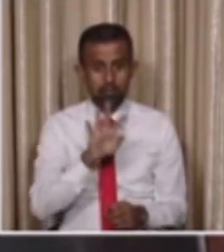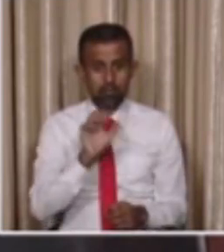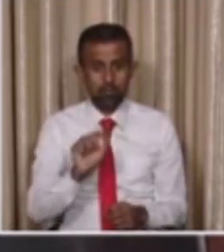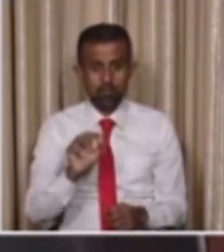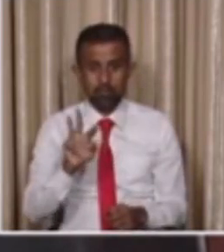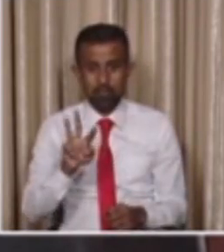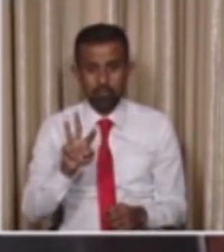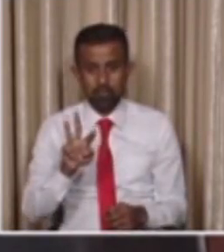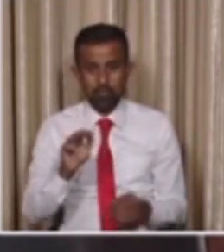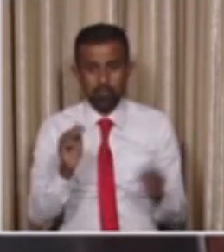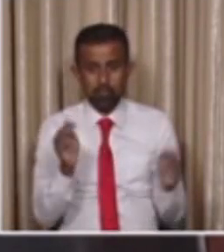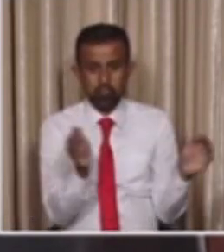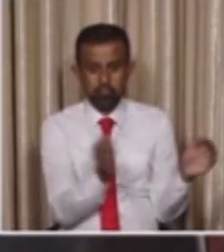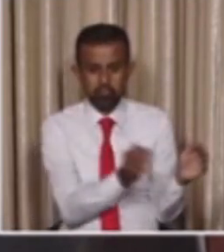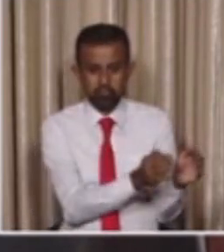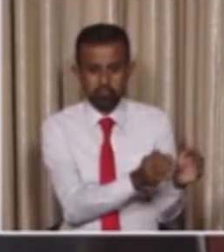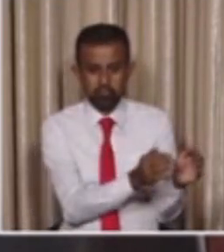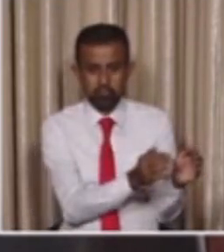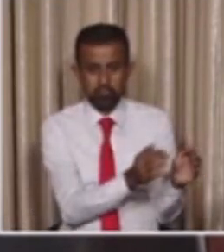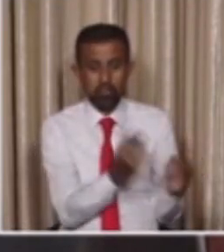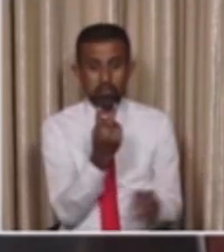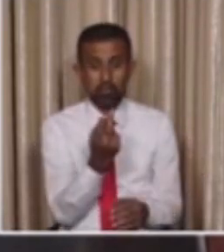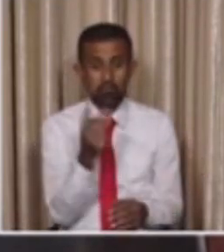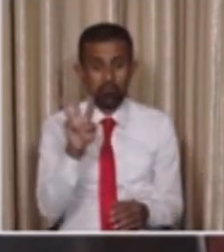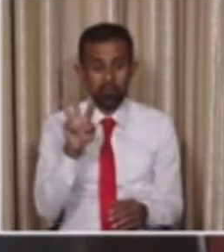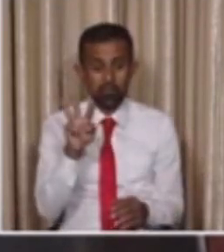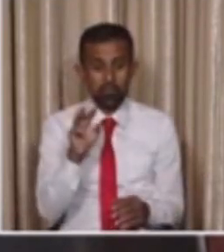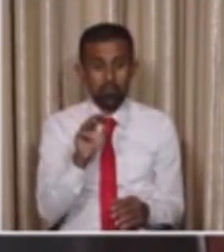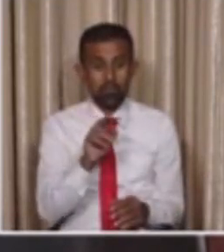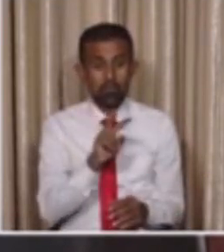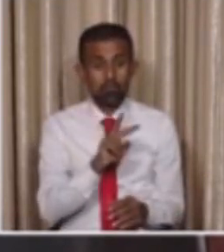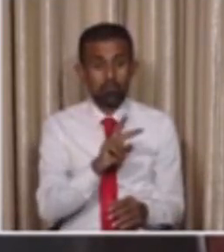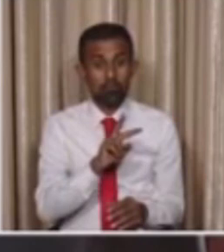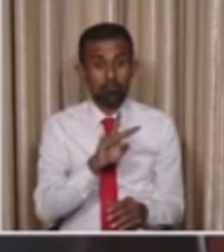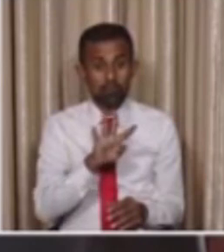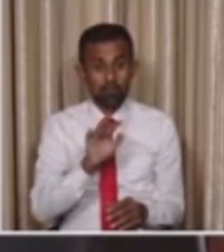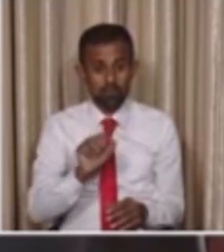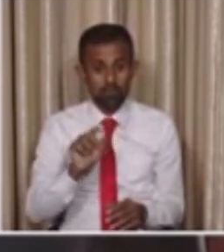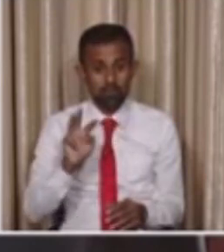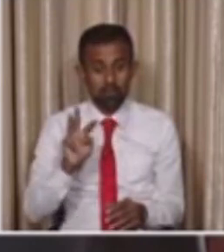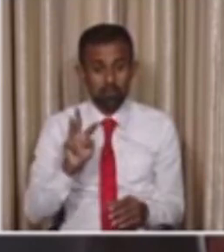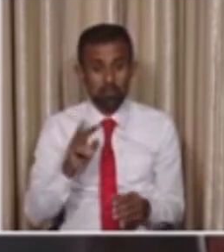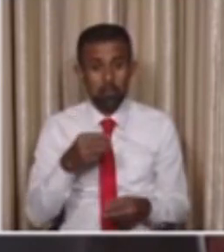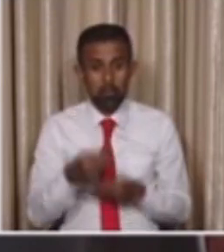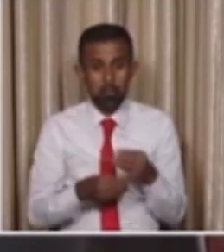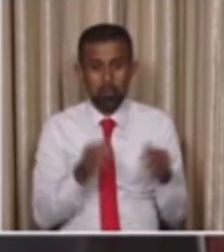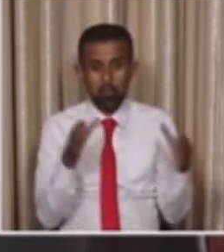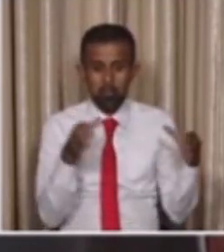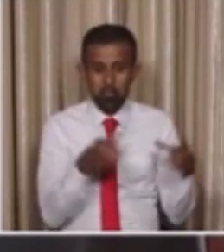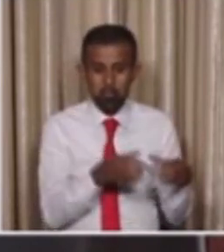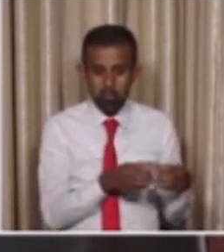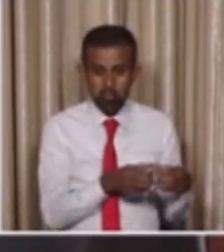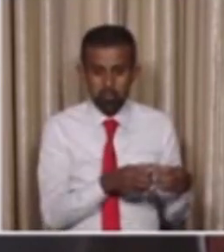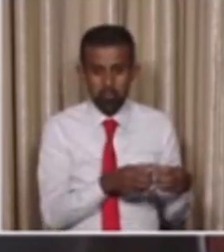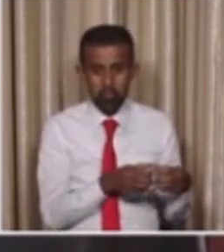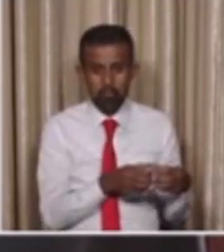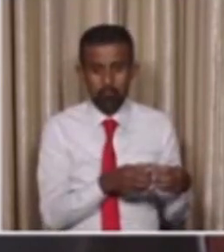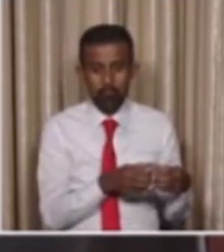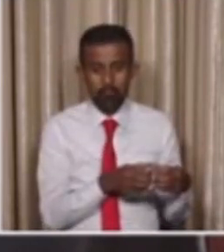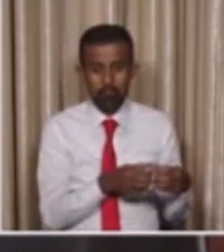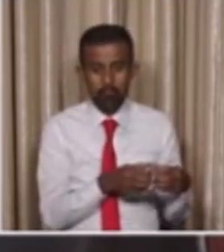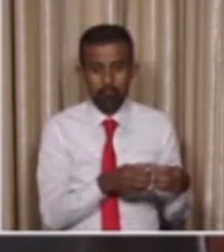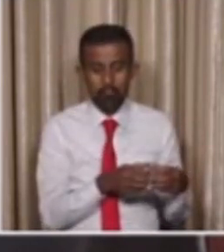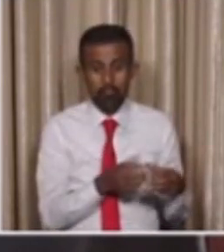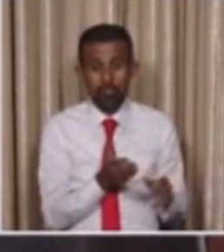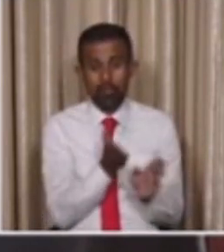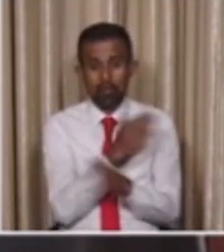124.3% සංකෝචනය. 2023 124.3% මේ කියන කර්මාන්ත සංකෝචනය වුණා. අඩු වුණා ඊළඟ ඊට